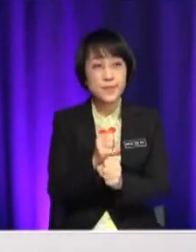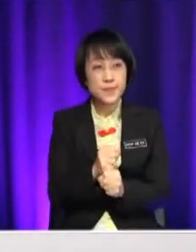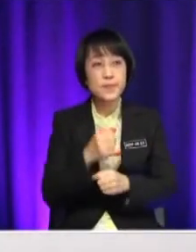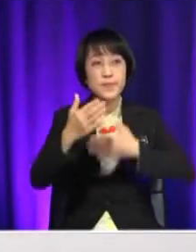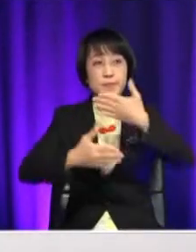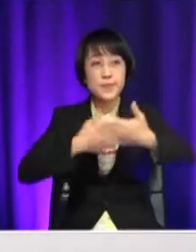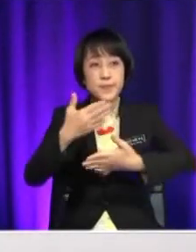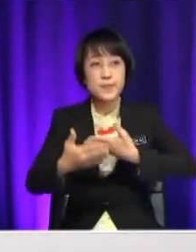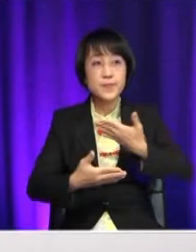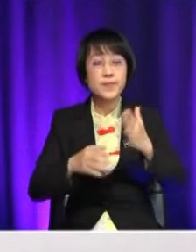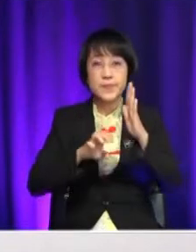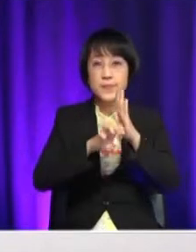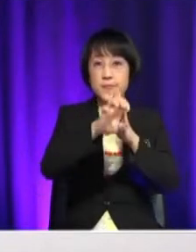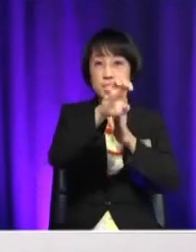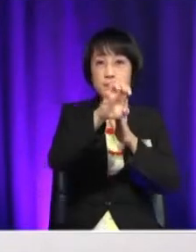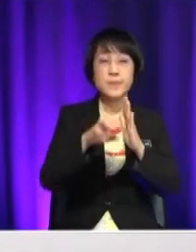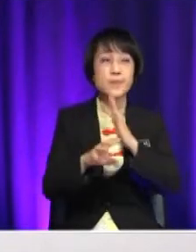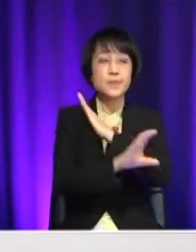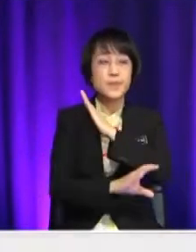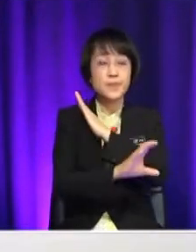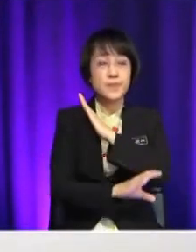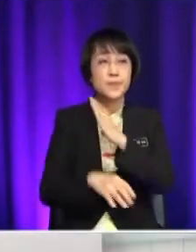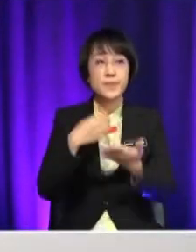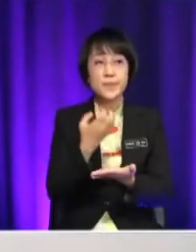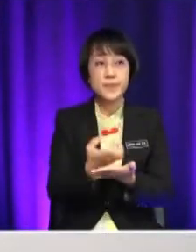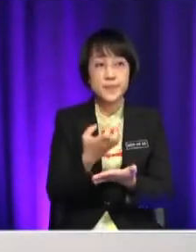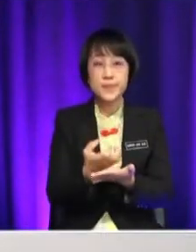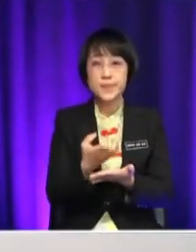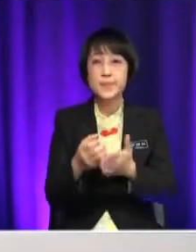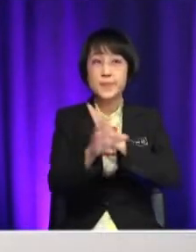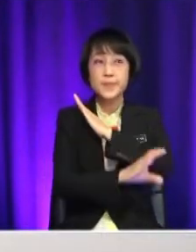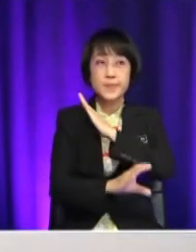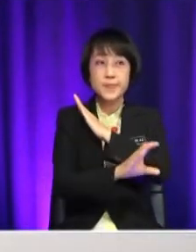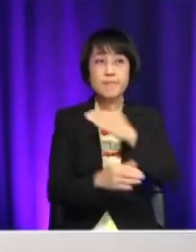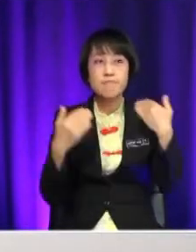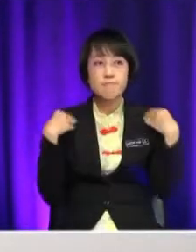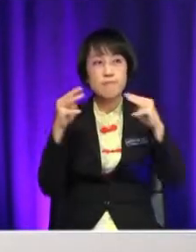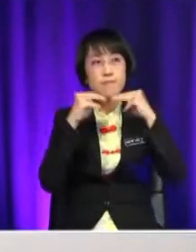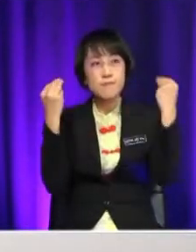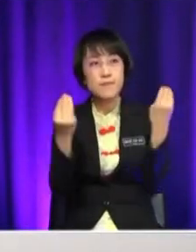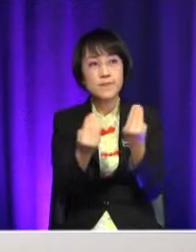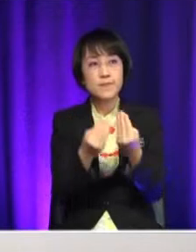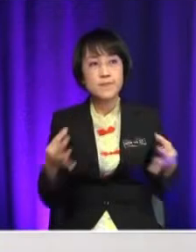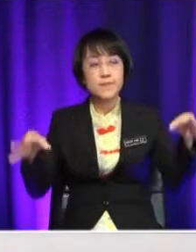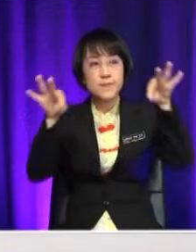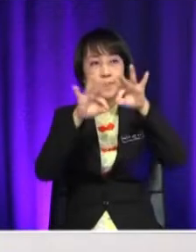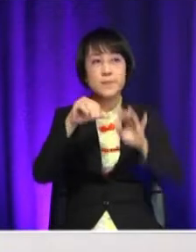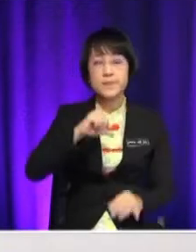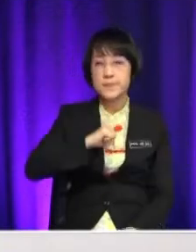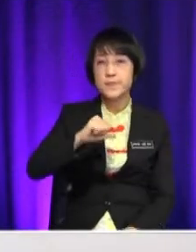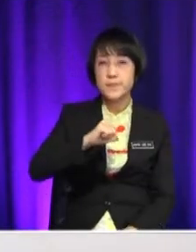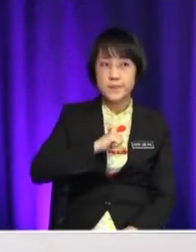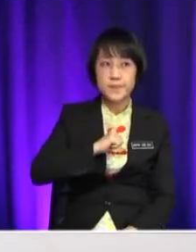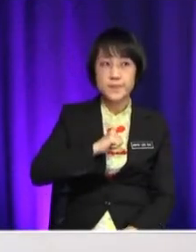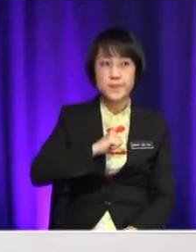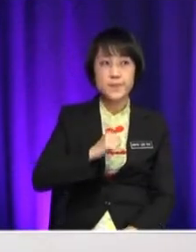ekonomi negara. Namun begitu, terdapat segelintir masyarakat yang mementingkan diri sendiri persis peribahasa bagai